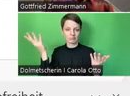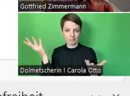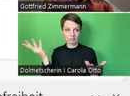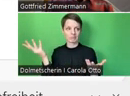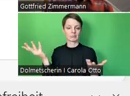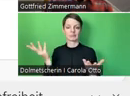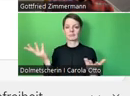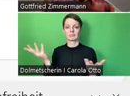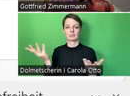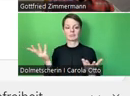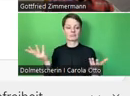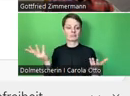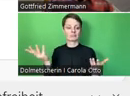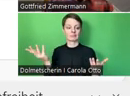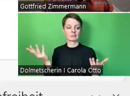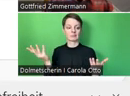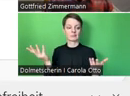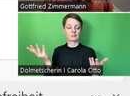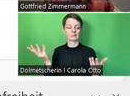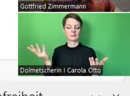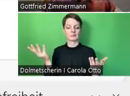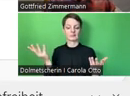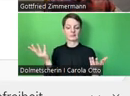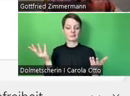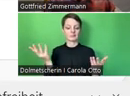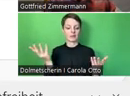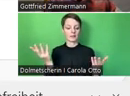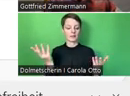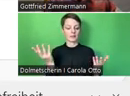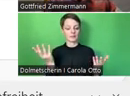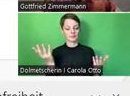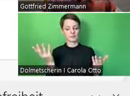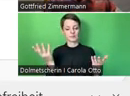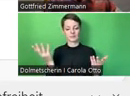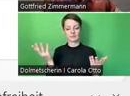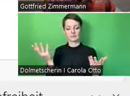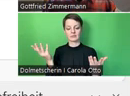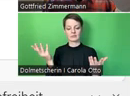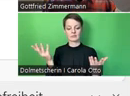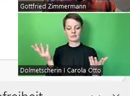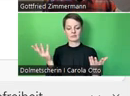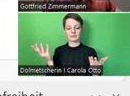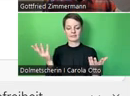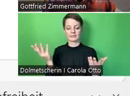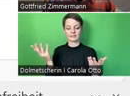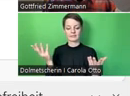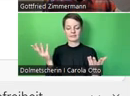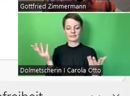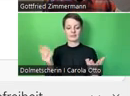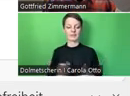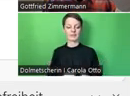zum Beispiel, ich mache mal in meinem anderen Dokument ein Wort hinein.